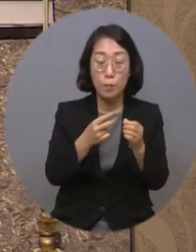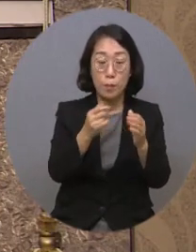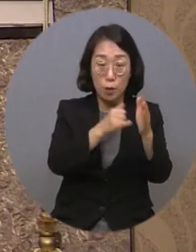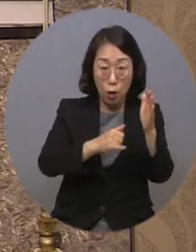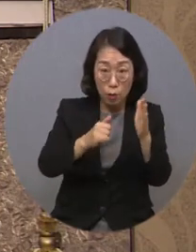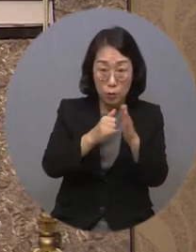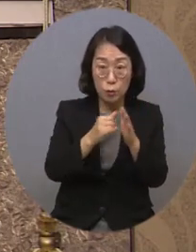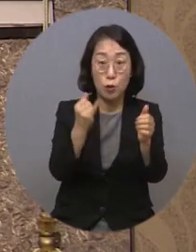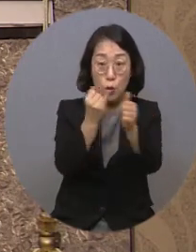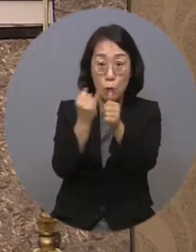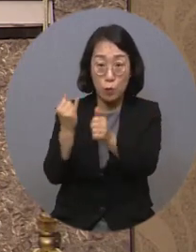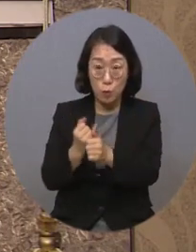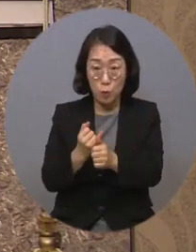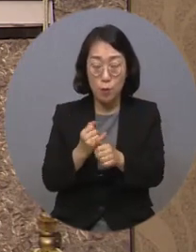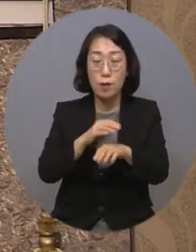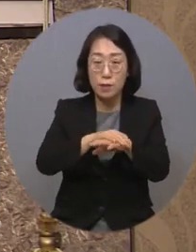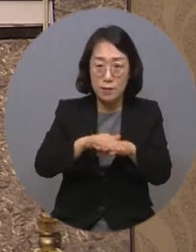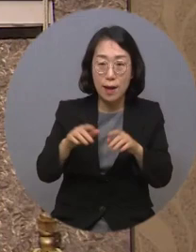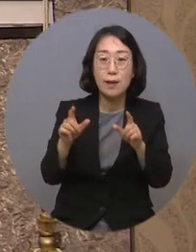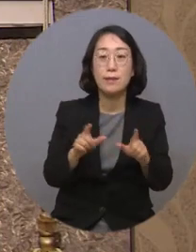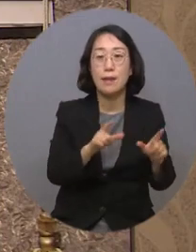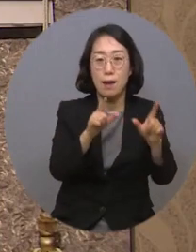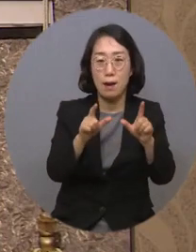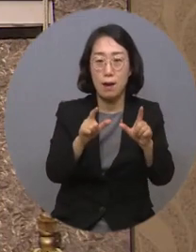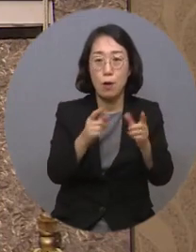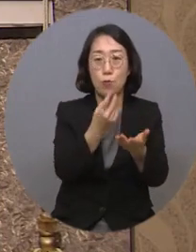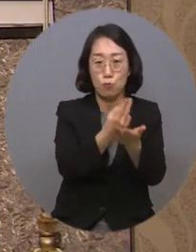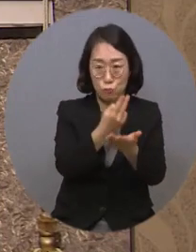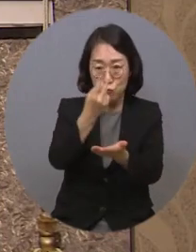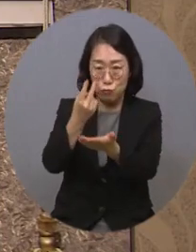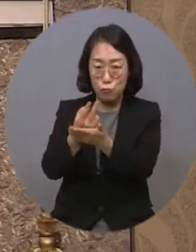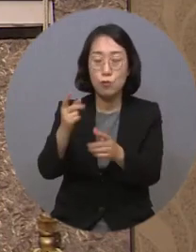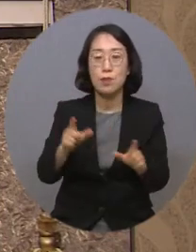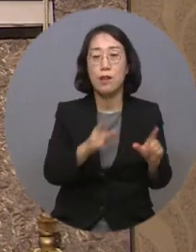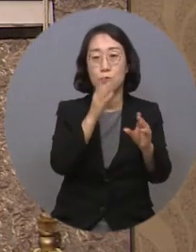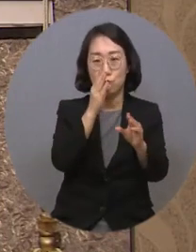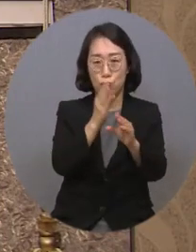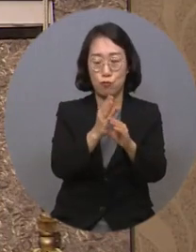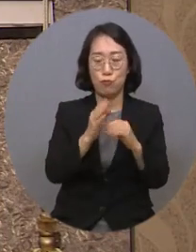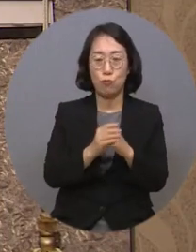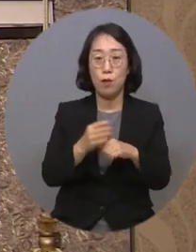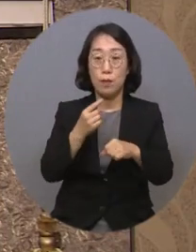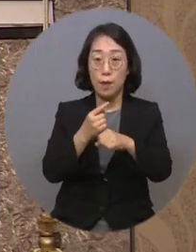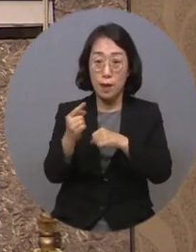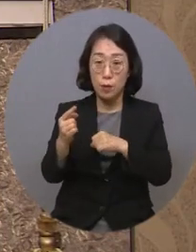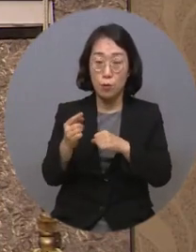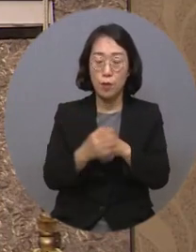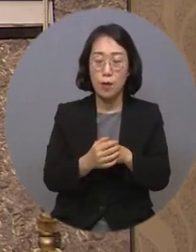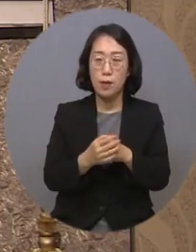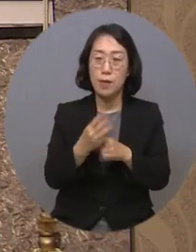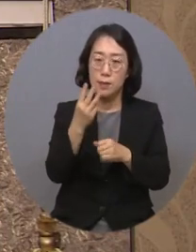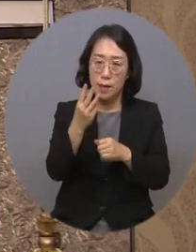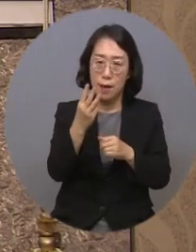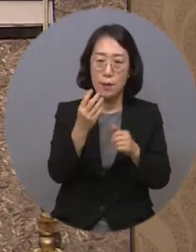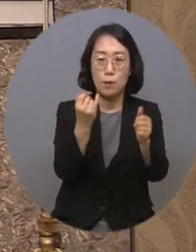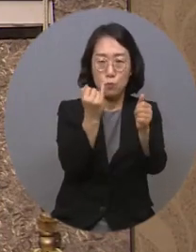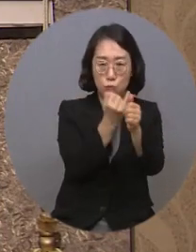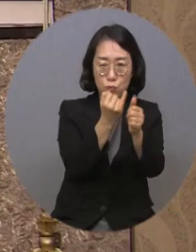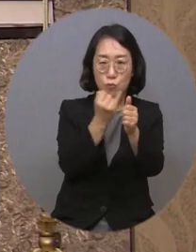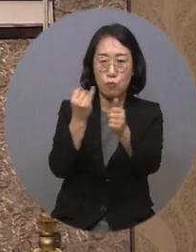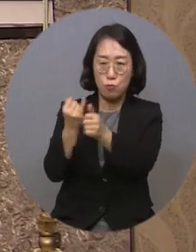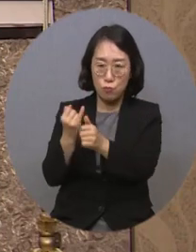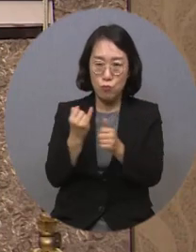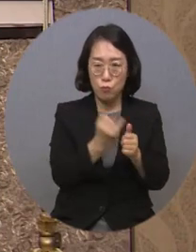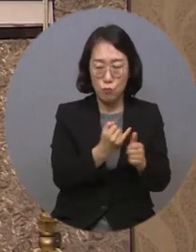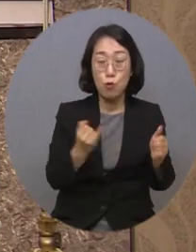현재 살고 있어요. 네. 자리 폼에서 자기들끼리. 그래서 내년에 한 세 가정 정도를 더 결혼을 시켜서 이